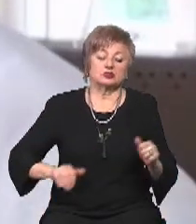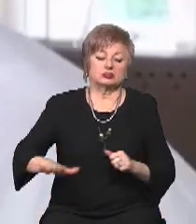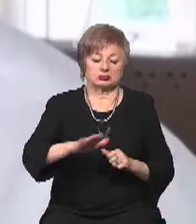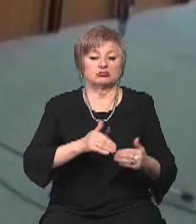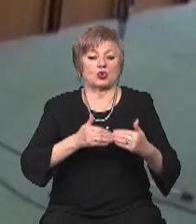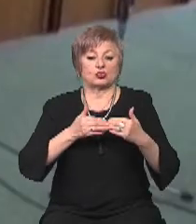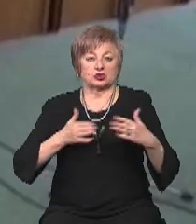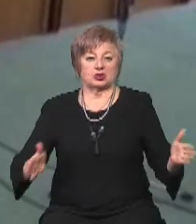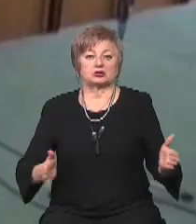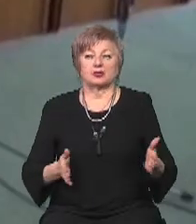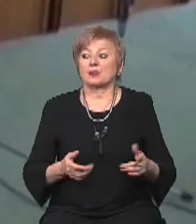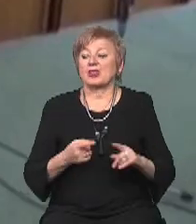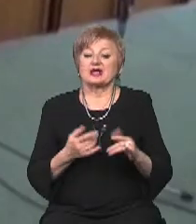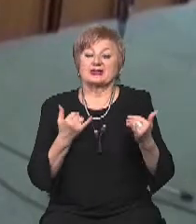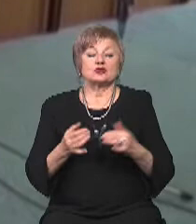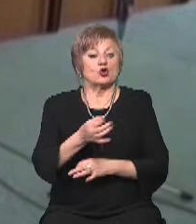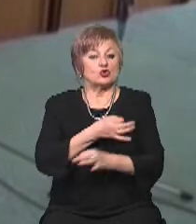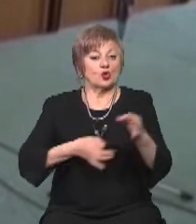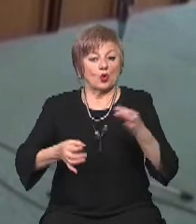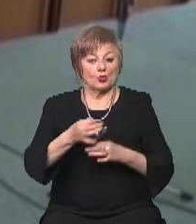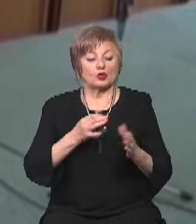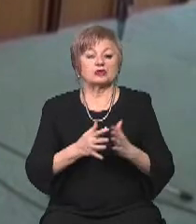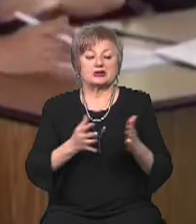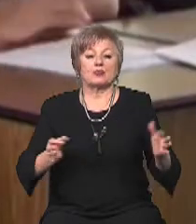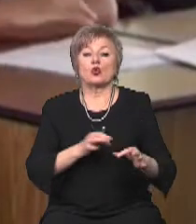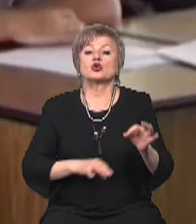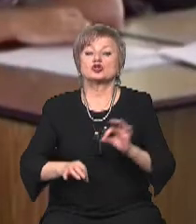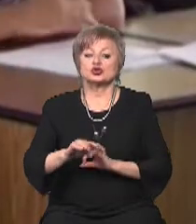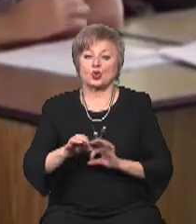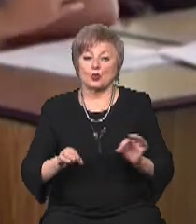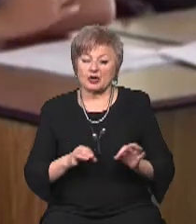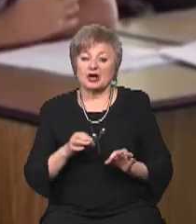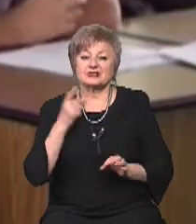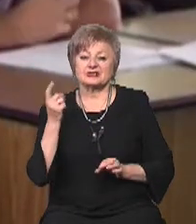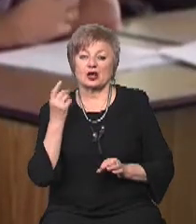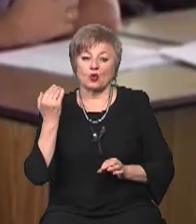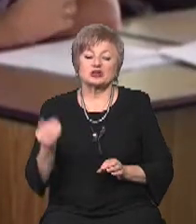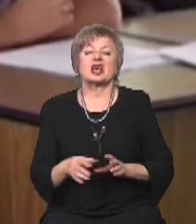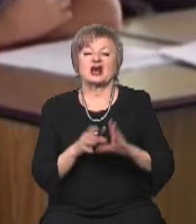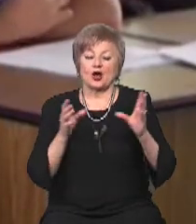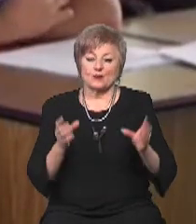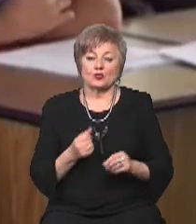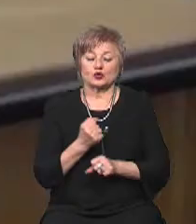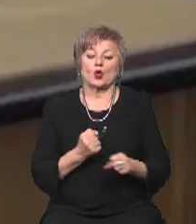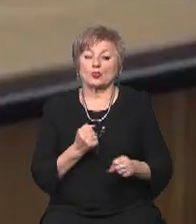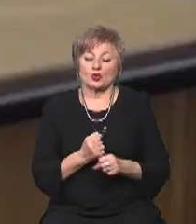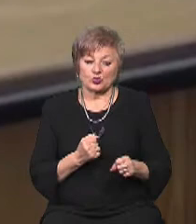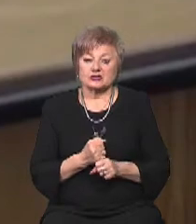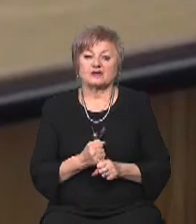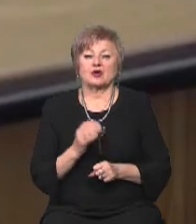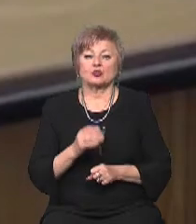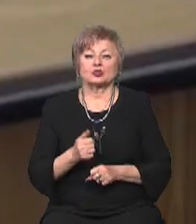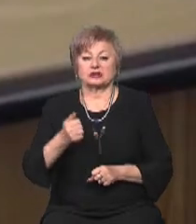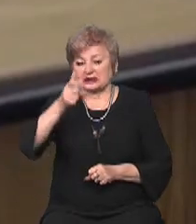проведений аудит. На сьогоднішньому обговоренні найбільше проєктів стосувалися сфери комунального господарства. Загалом доопрацювання проєктів триватиме більше